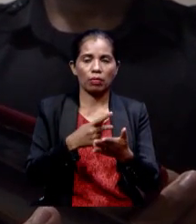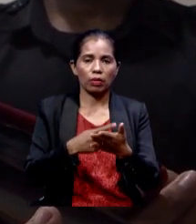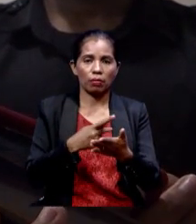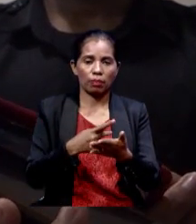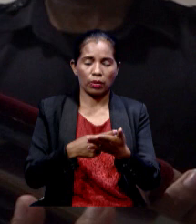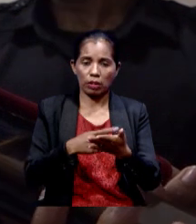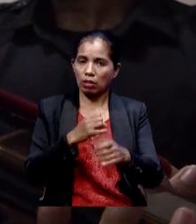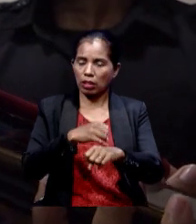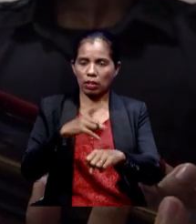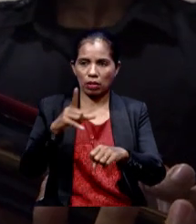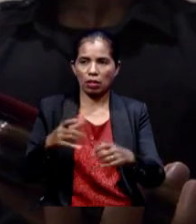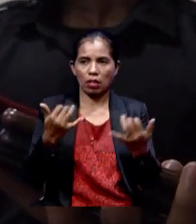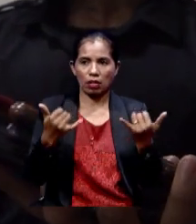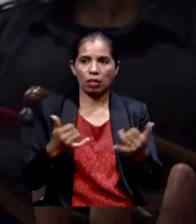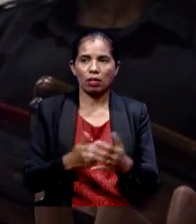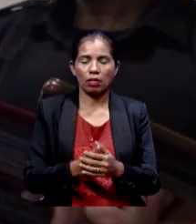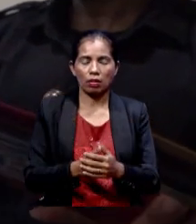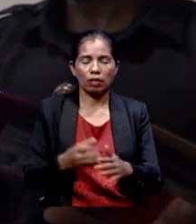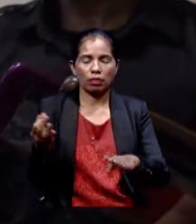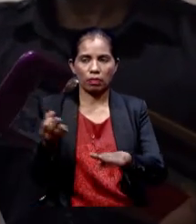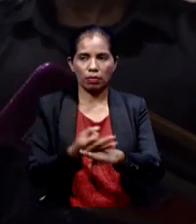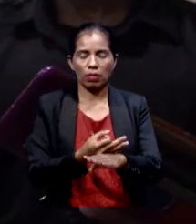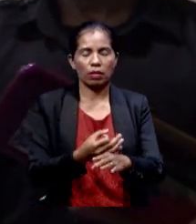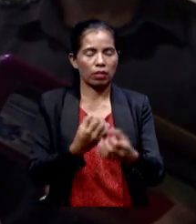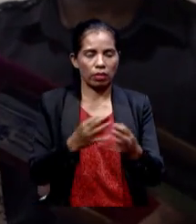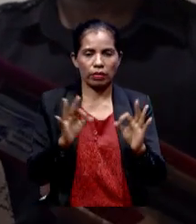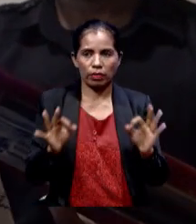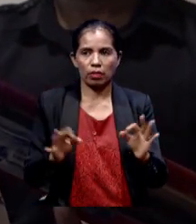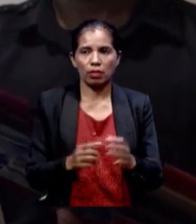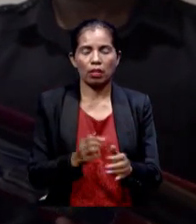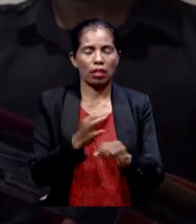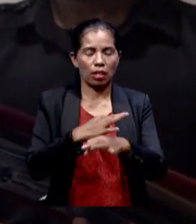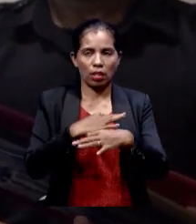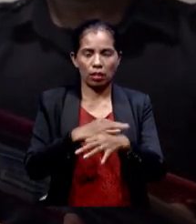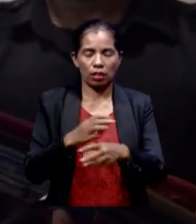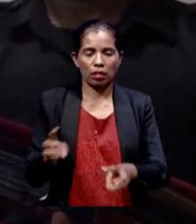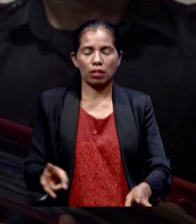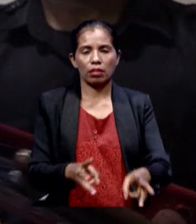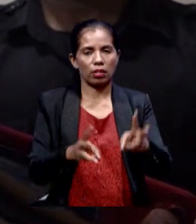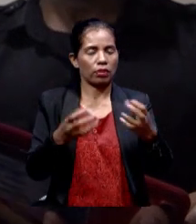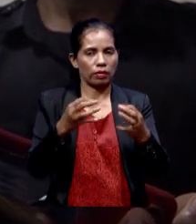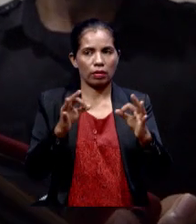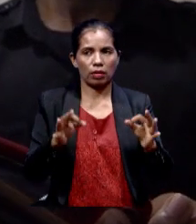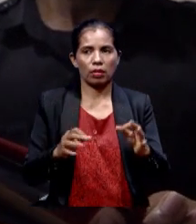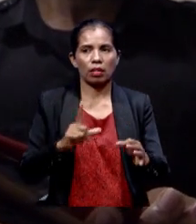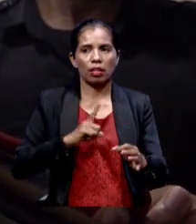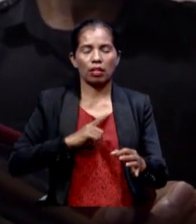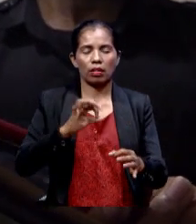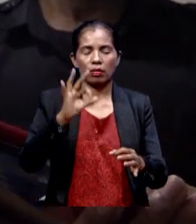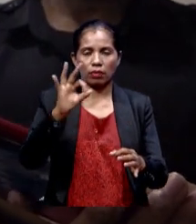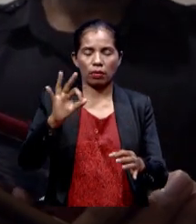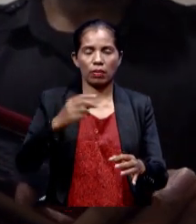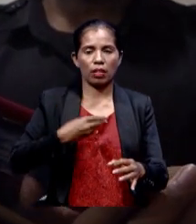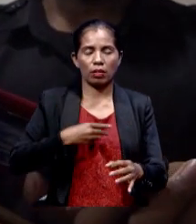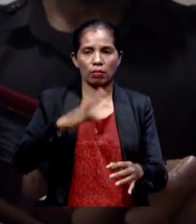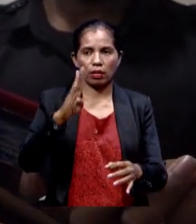ne abela sama dokumentus se ida ne hotu konsesaun strada propri ne launa leto foho ba hatu beliku. Hatu